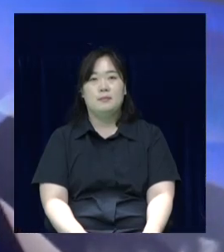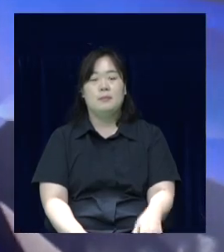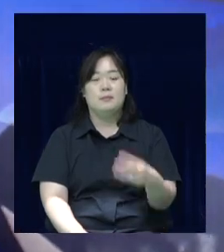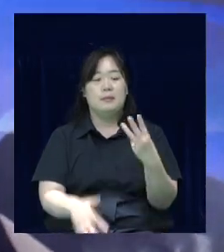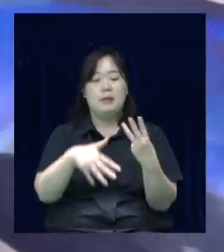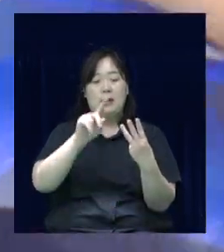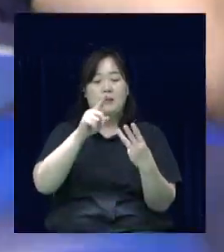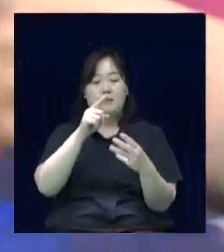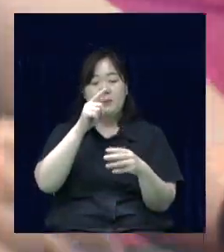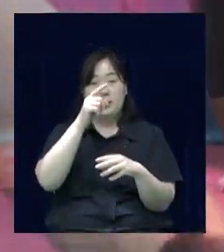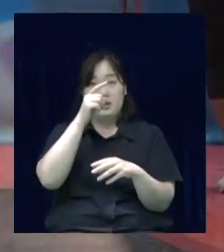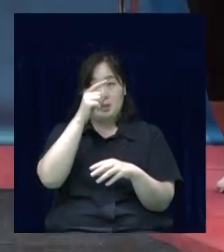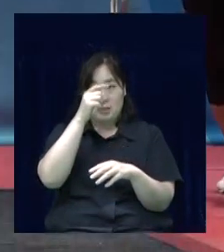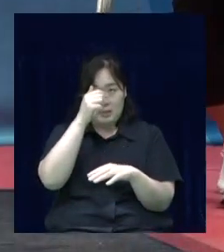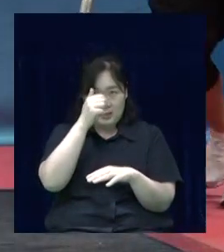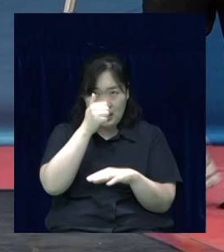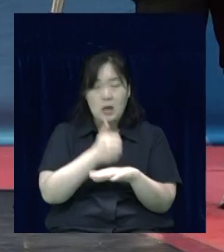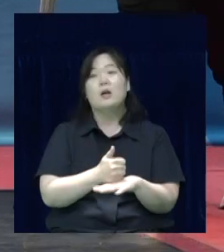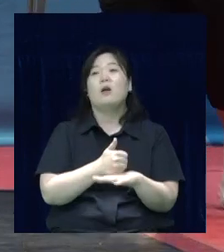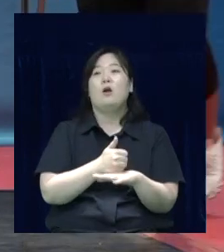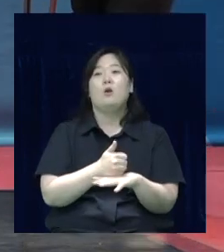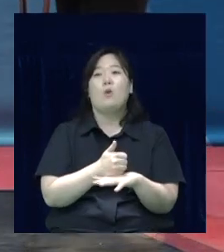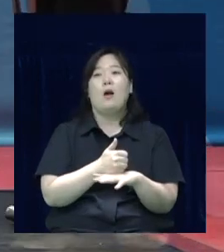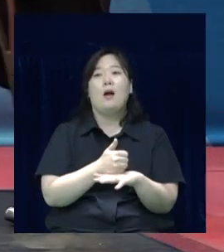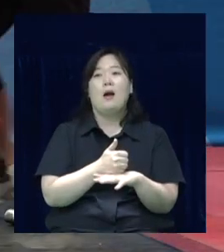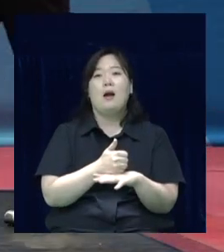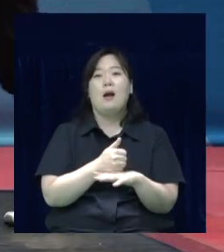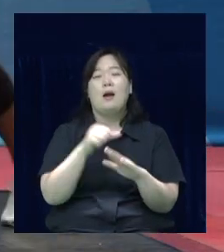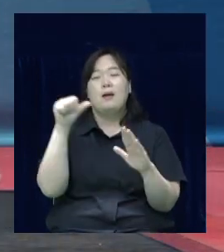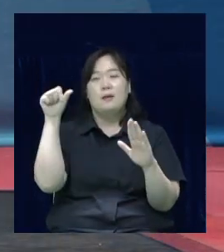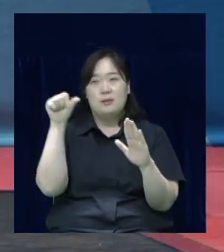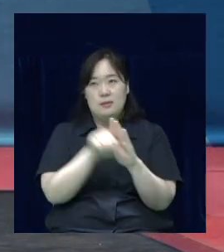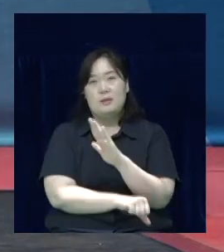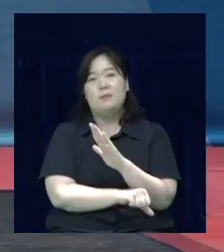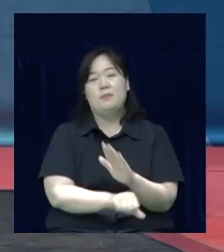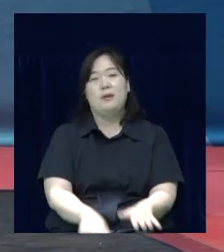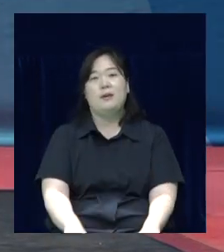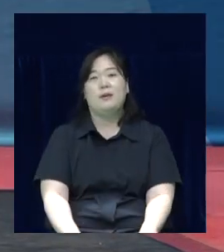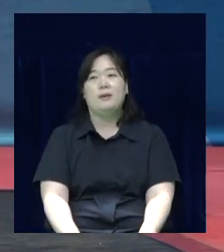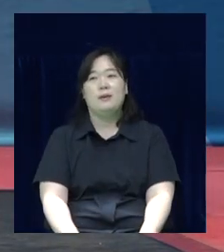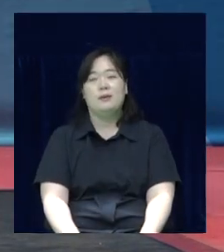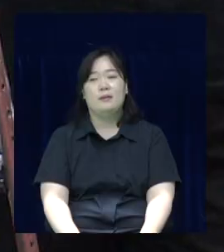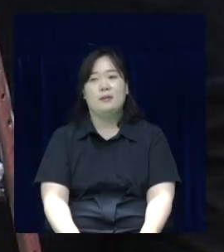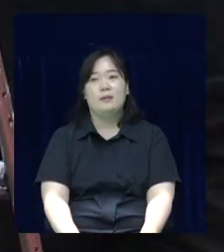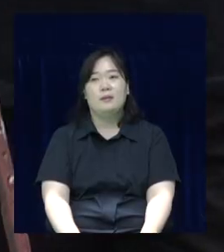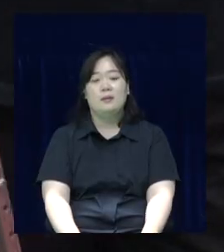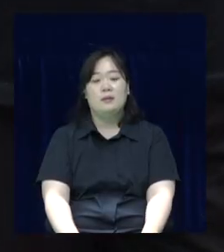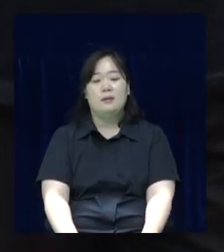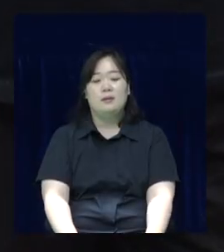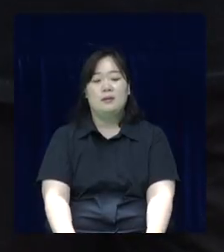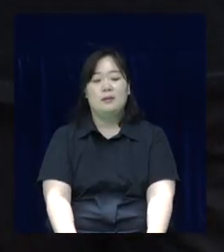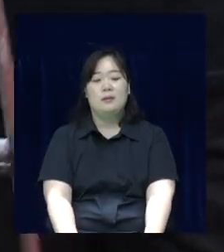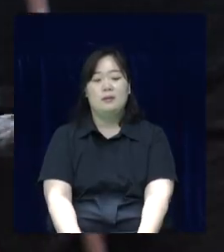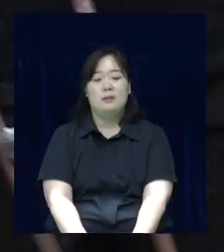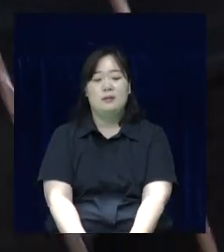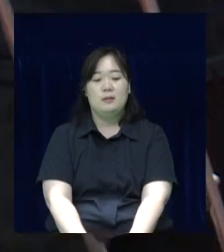3차 시도 모든 동작을 마무리 지은 박정훈입니다. 판정은 네. 실패로 이어졌습니다.